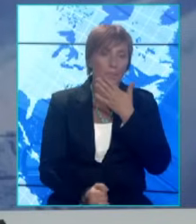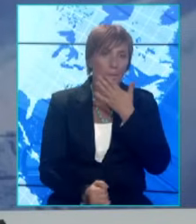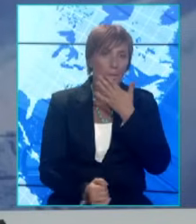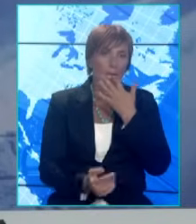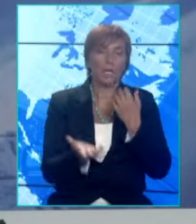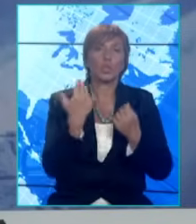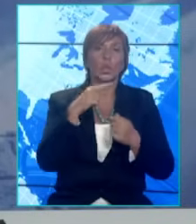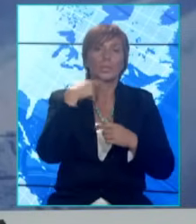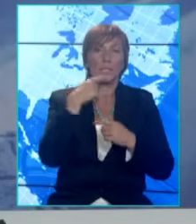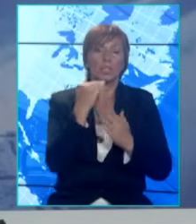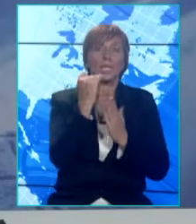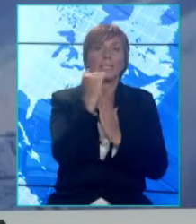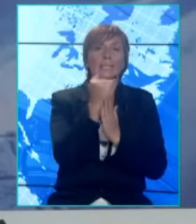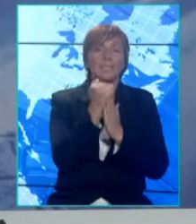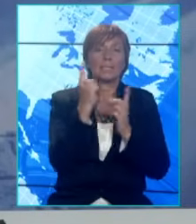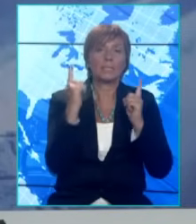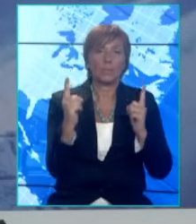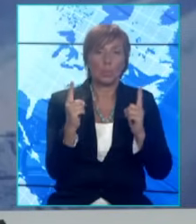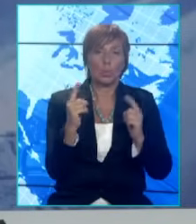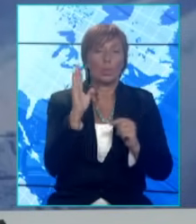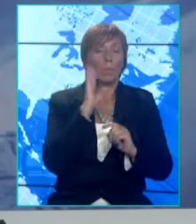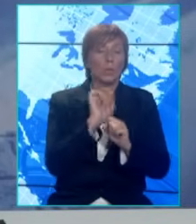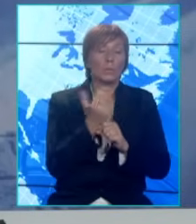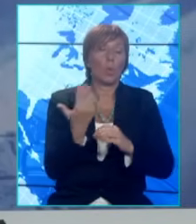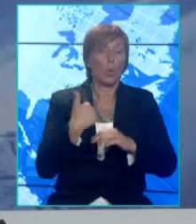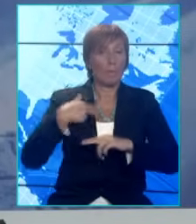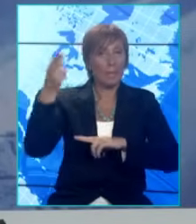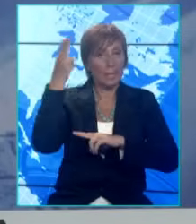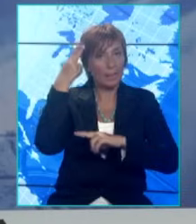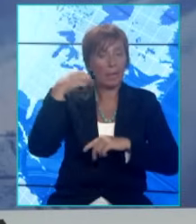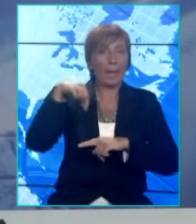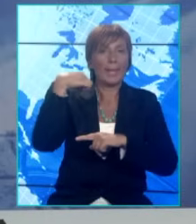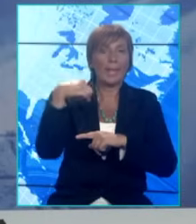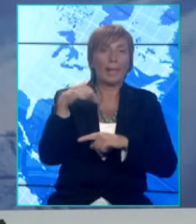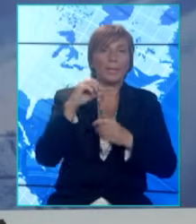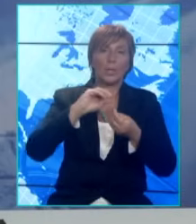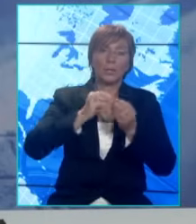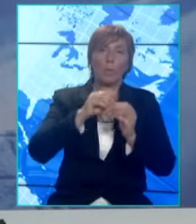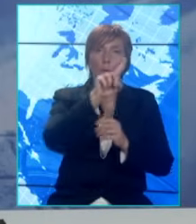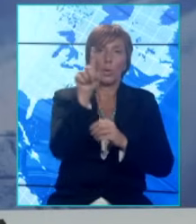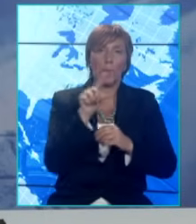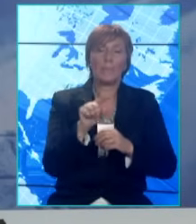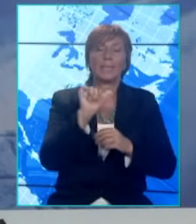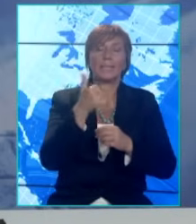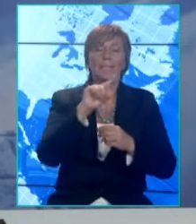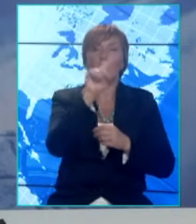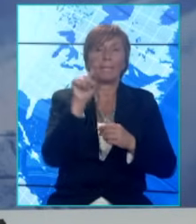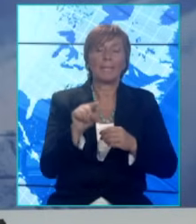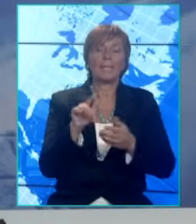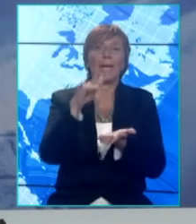Što se tiče Zakona o sudu Bosne i Hercegovine, koliko je meni poznato, jedino sporno pitanje je pitanje sjedišta